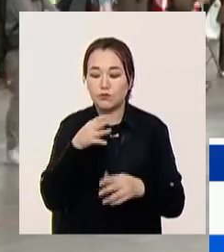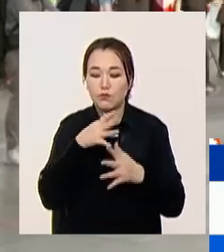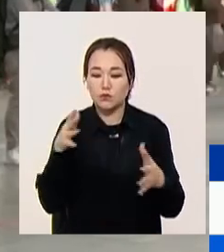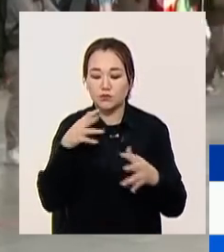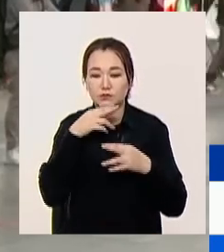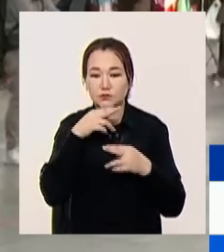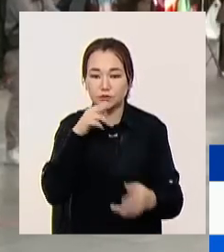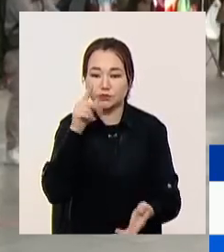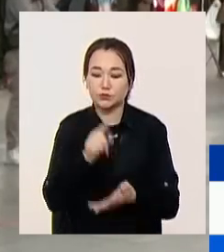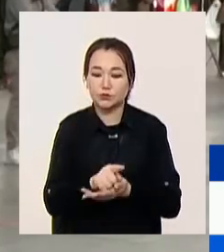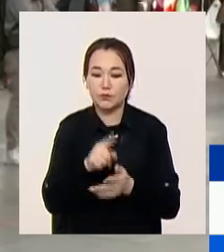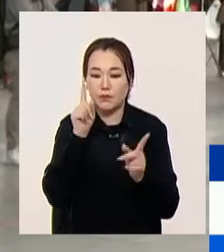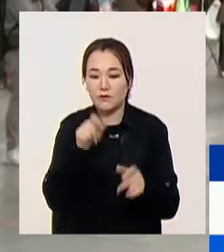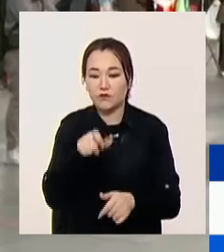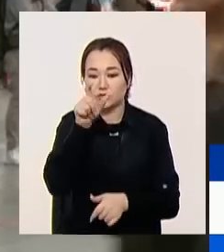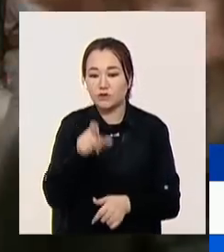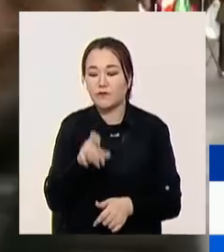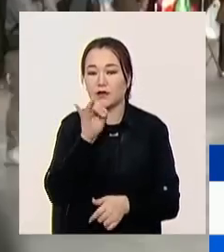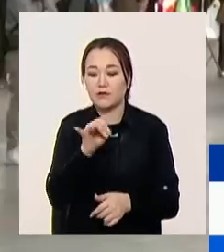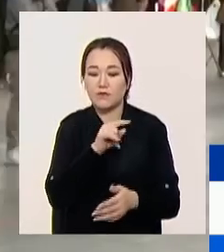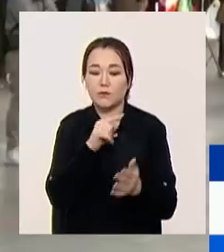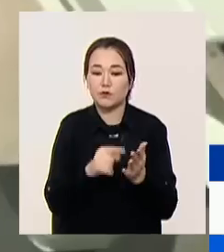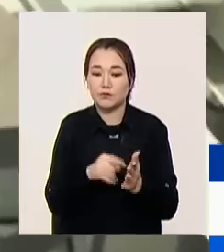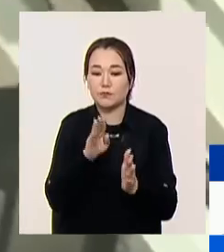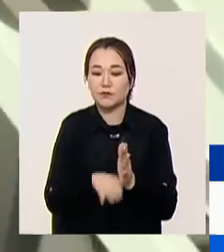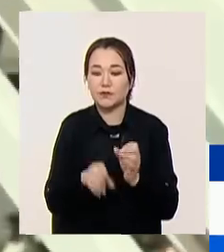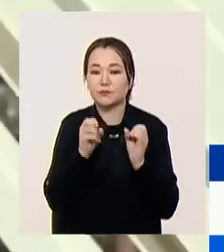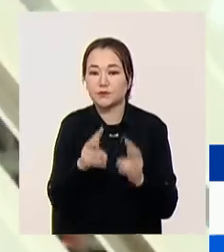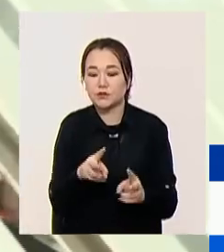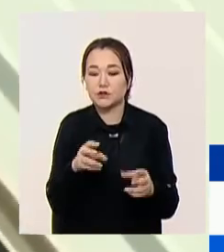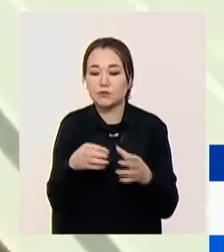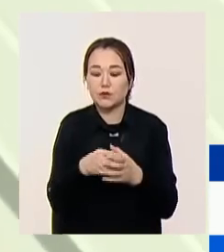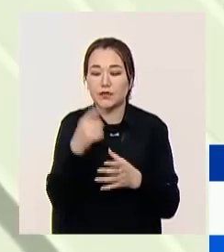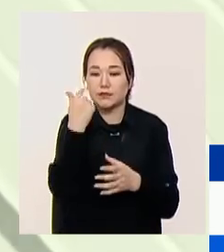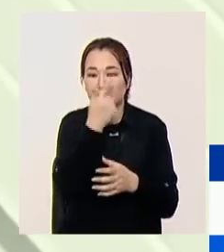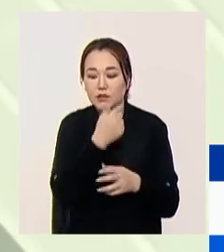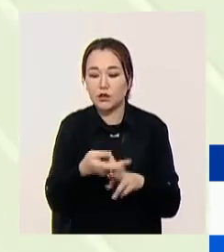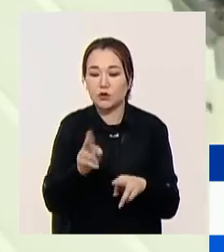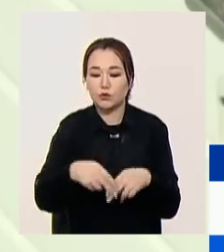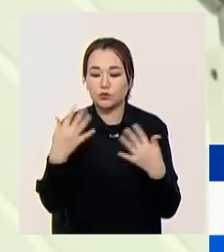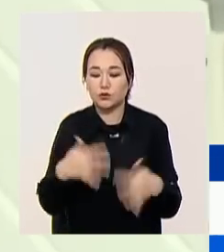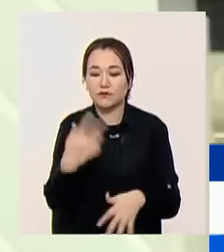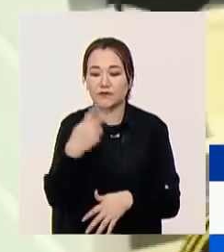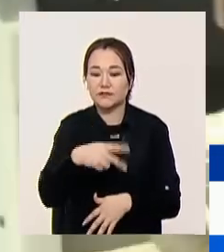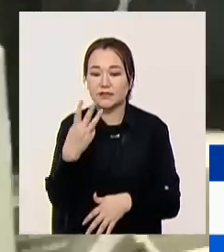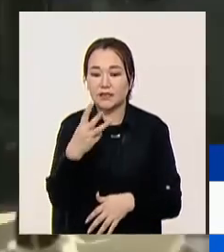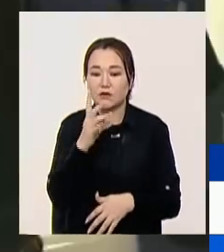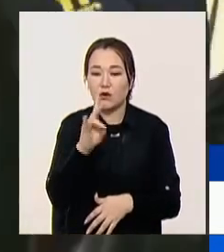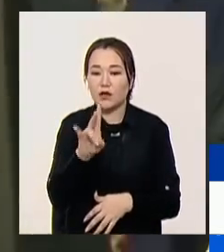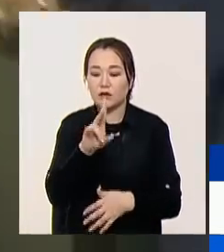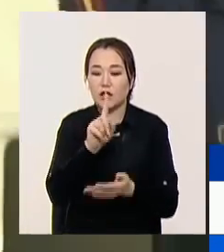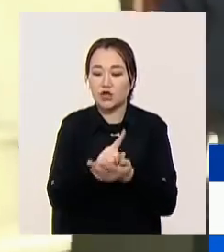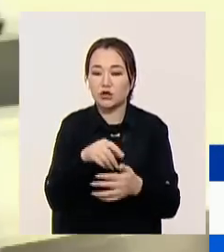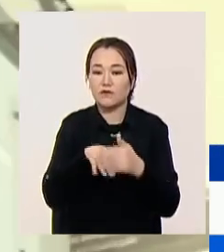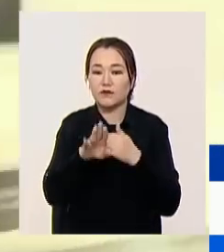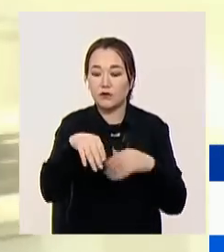должное внимание правам человека и вопросам безопасности. А сборная Испании, которая уже 23 ноября должна